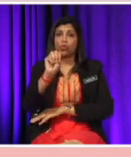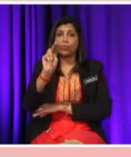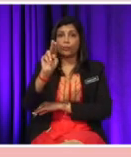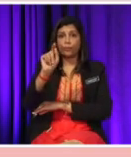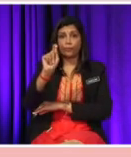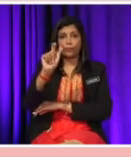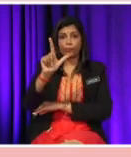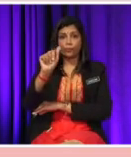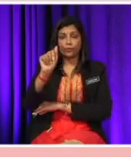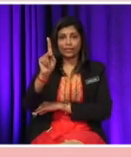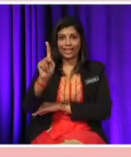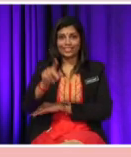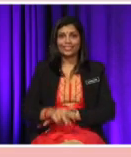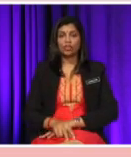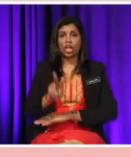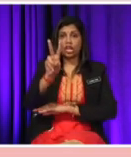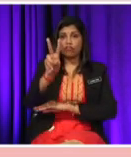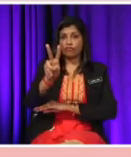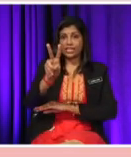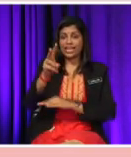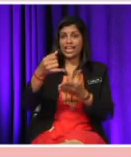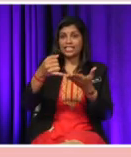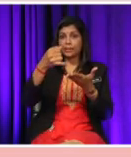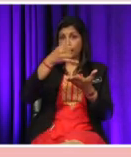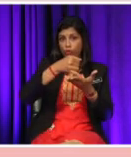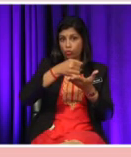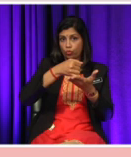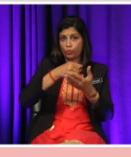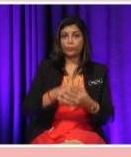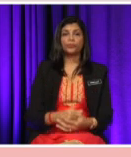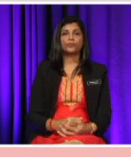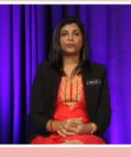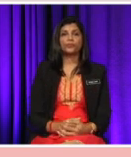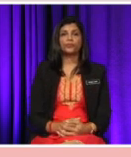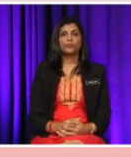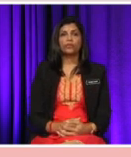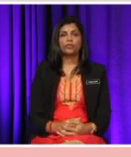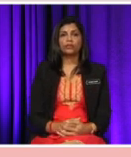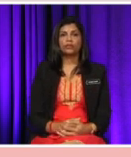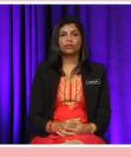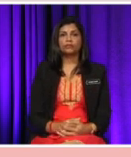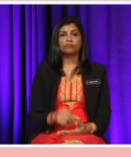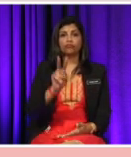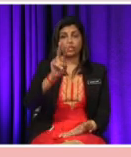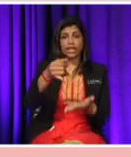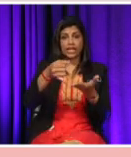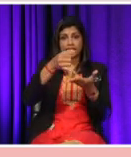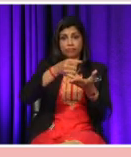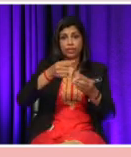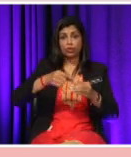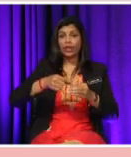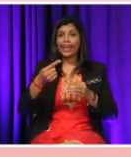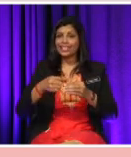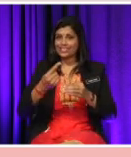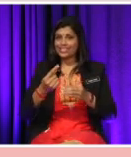Alfa itu adalah begadang langsung dengan Ti dan eh v adalah isi padugest dan t adalah